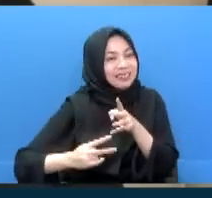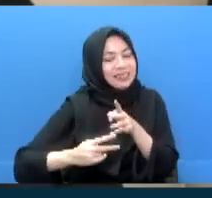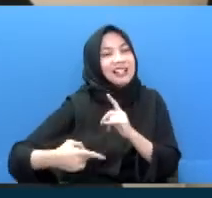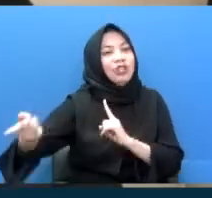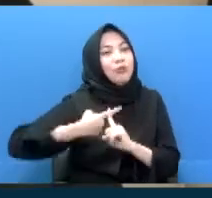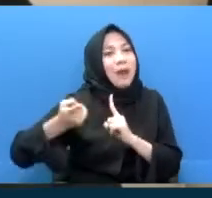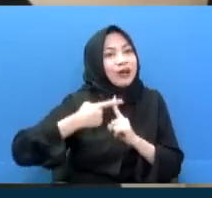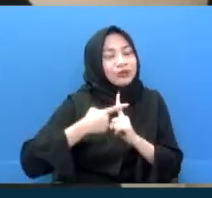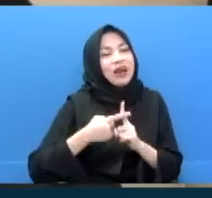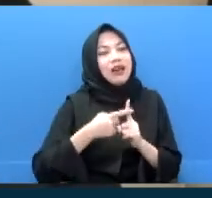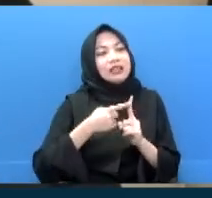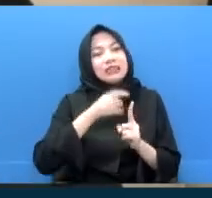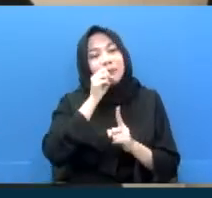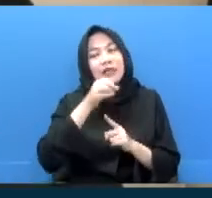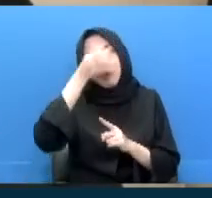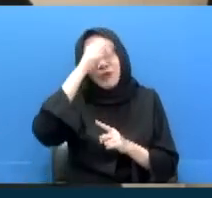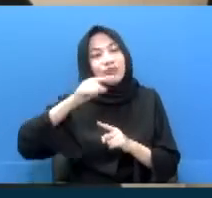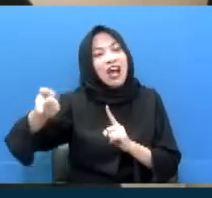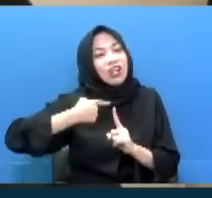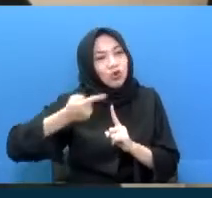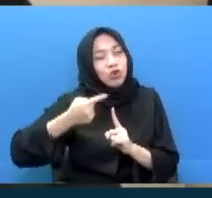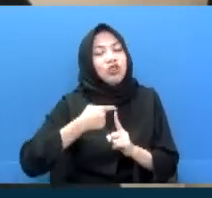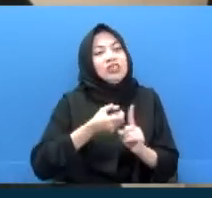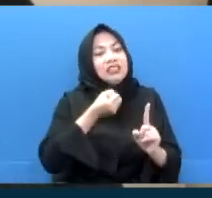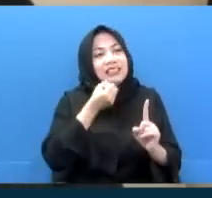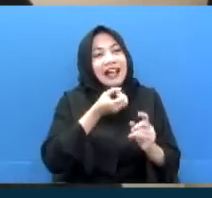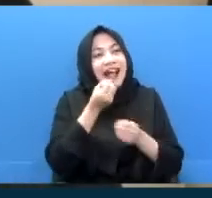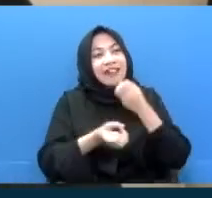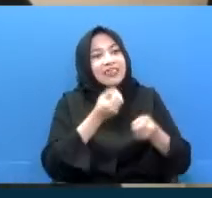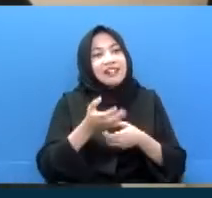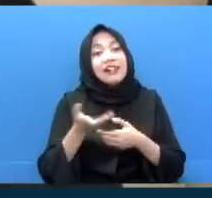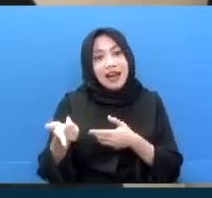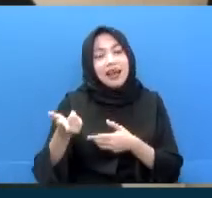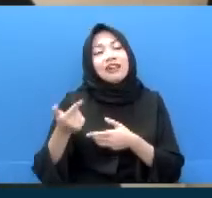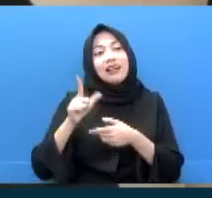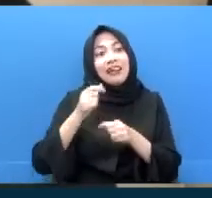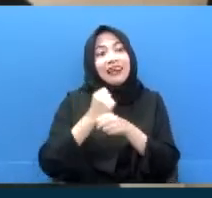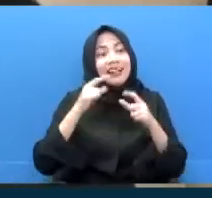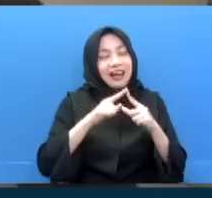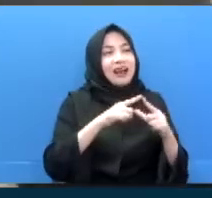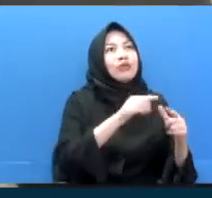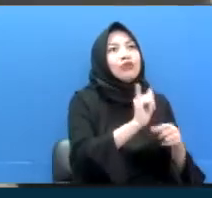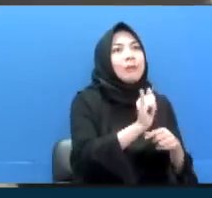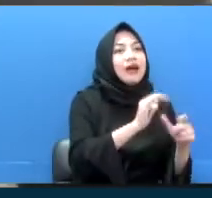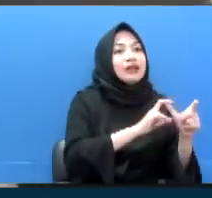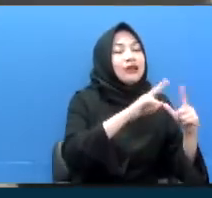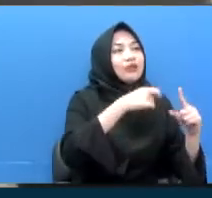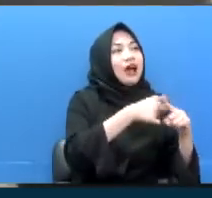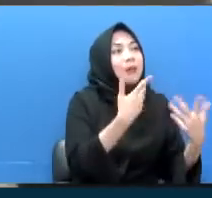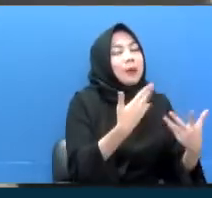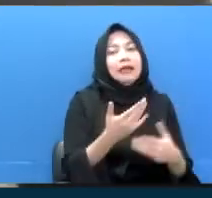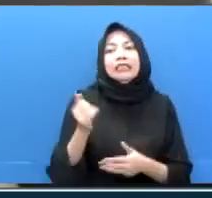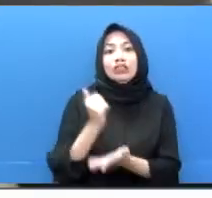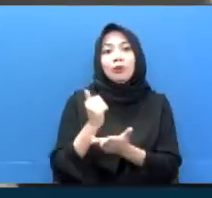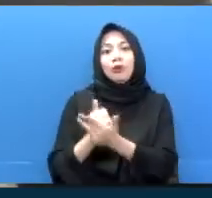ibtu Rudiana juga termasuk dalam ee permainan Bap ini atau tidak Kalau kami dengan Liga Akbar tidak saling